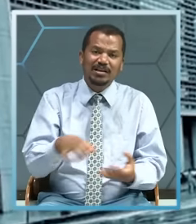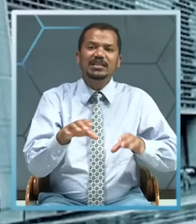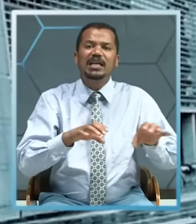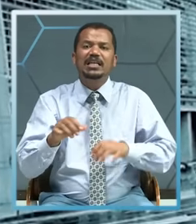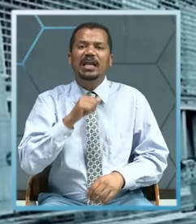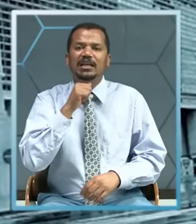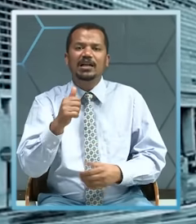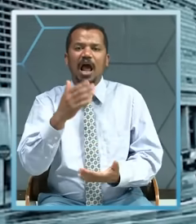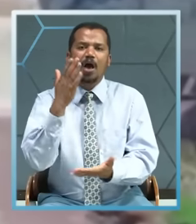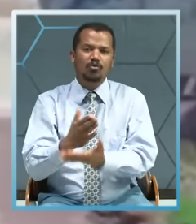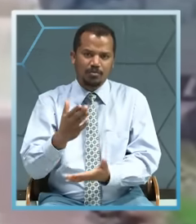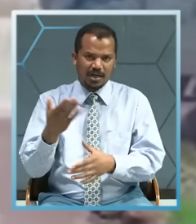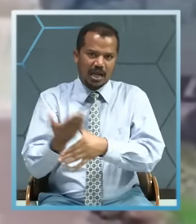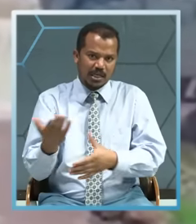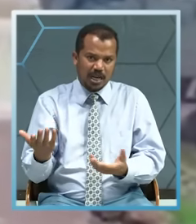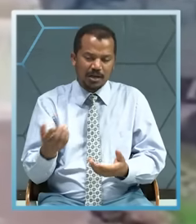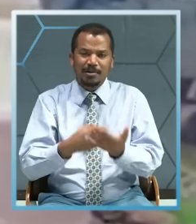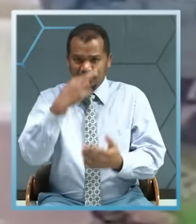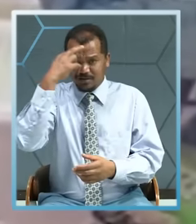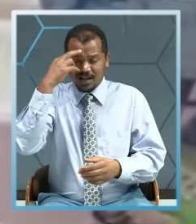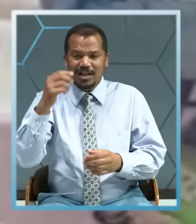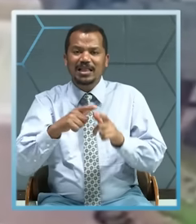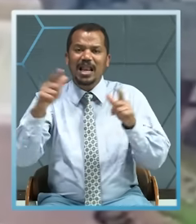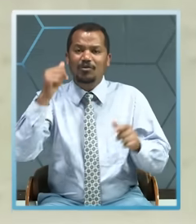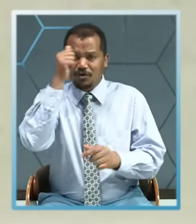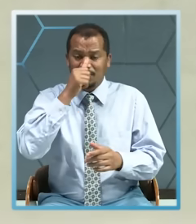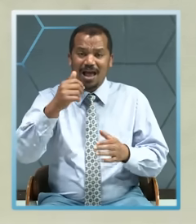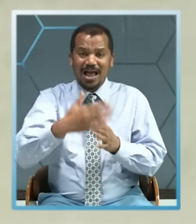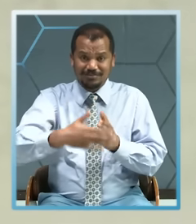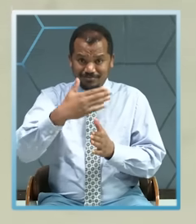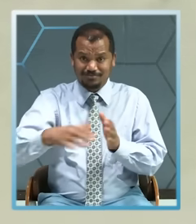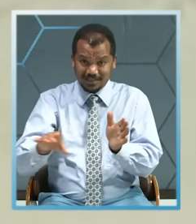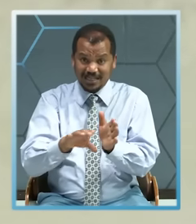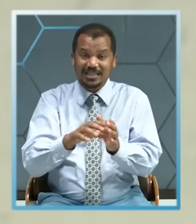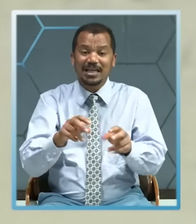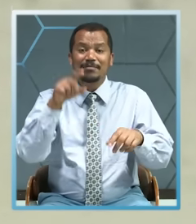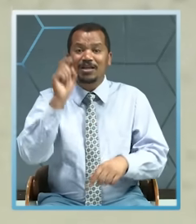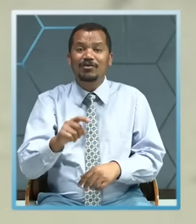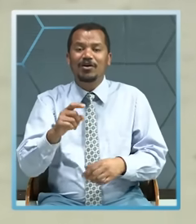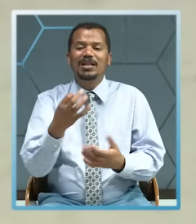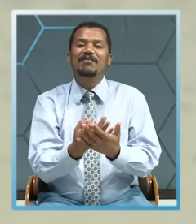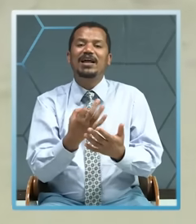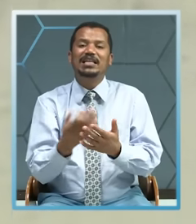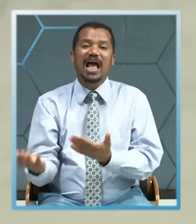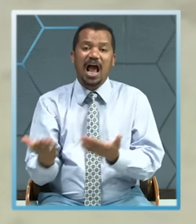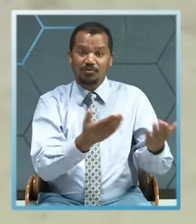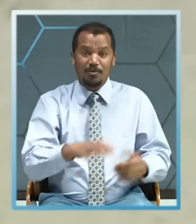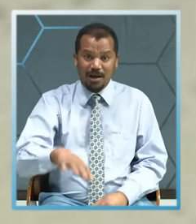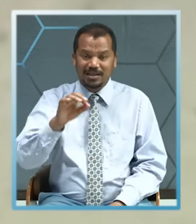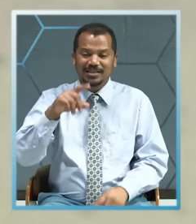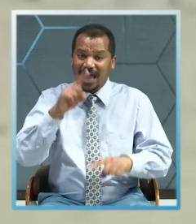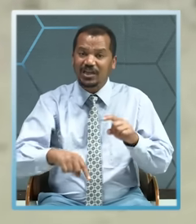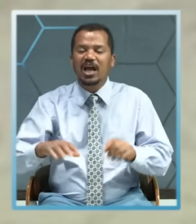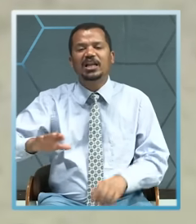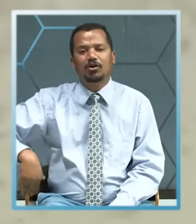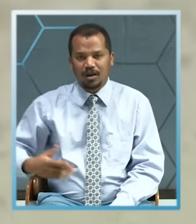ገዛ ፈሰስ እንዳይደረግ አቅባለች። በዚህ ምክንያት የታላቁ ህዳሴ ግድብን ለመገንባት የሚፈለገውን ተገቢ የፋይናንስ